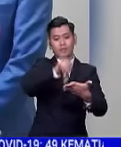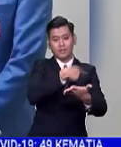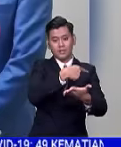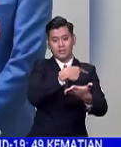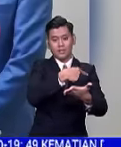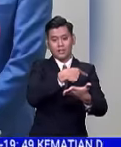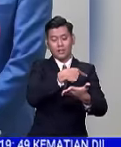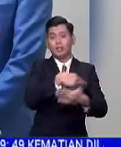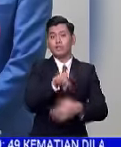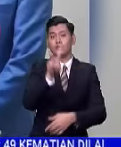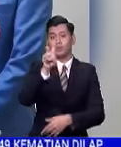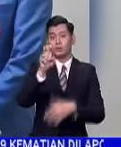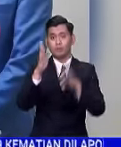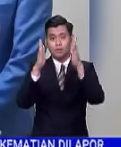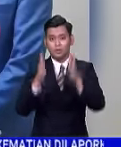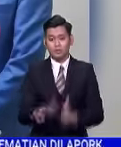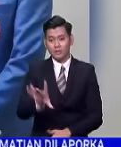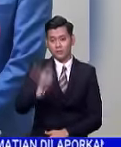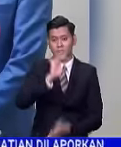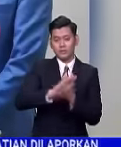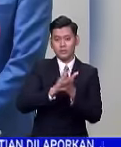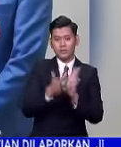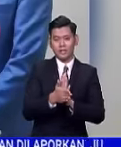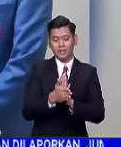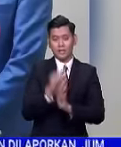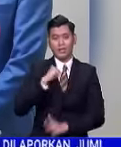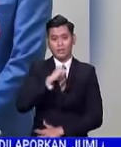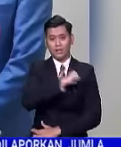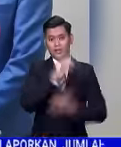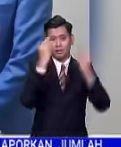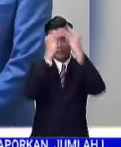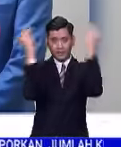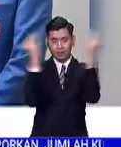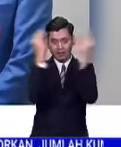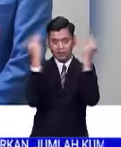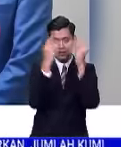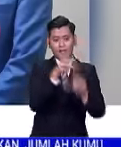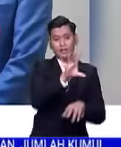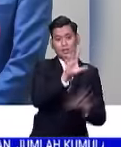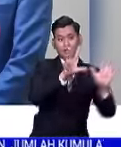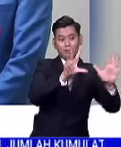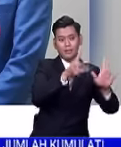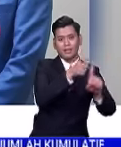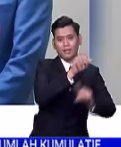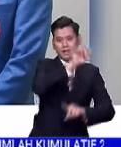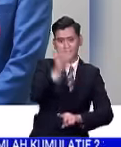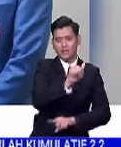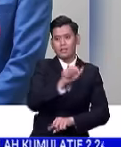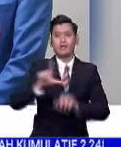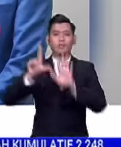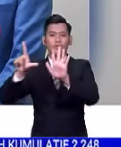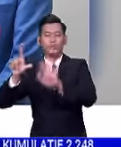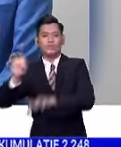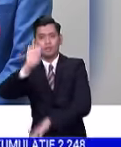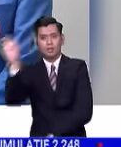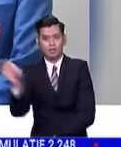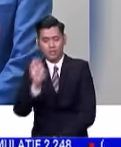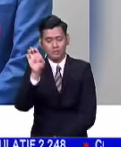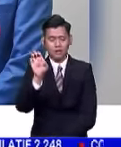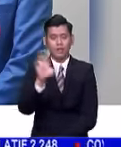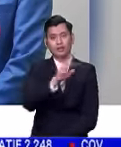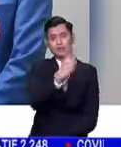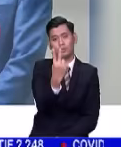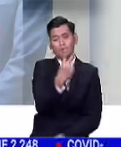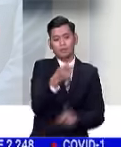Beliau antara 20 individu yang dipilih sebagai ahli majlis melibatkan 8 dari Asia, 7 dari Eropah, 2 masing-masing dari Pan Amerika